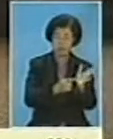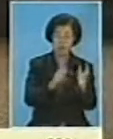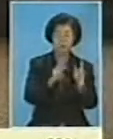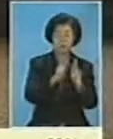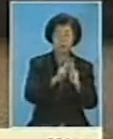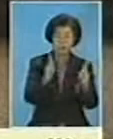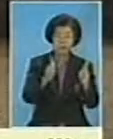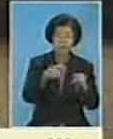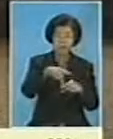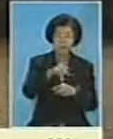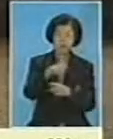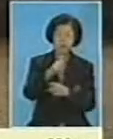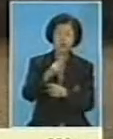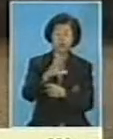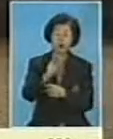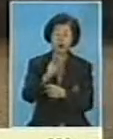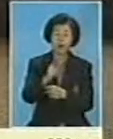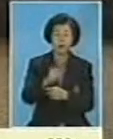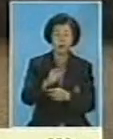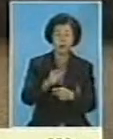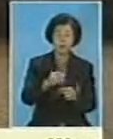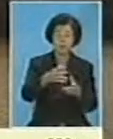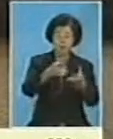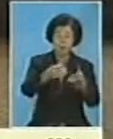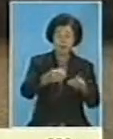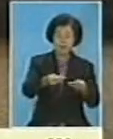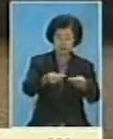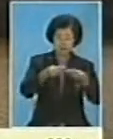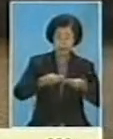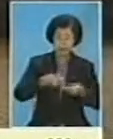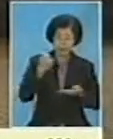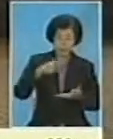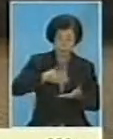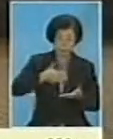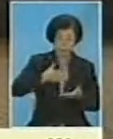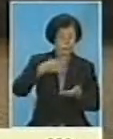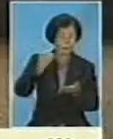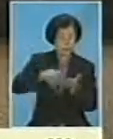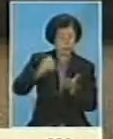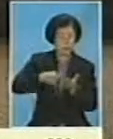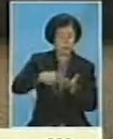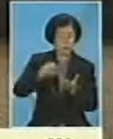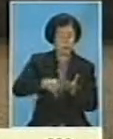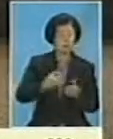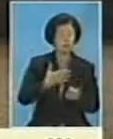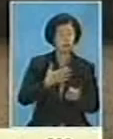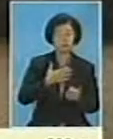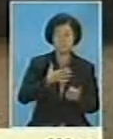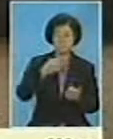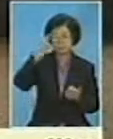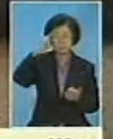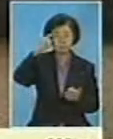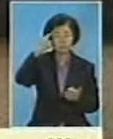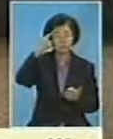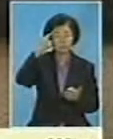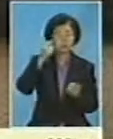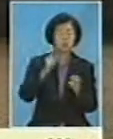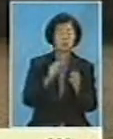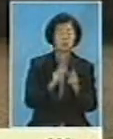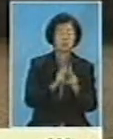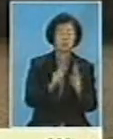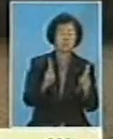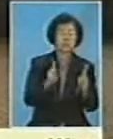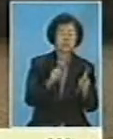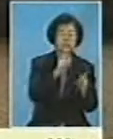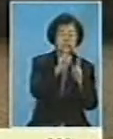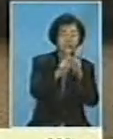ตนาที่จะยัดเยียดข้อกล่าวหาให้กับกระผมซึ่งกระผมก็ไม่ทราบว่ากรรมาธิการซักถ